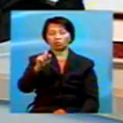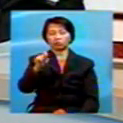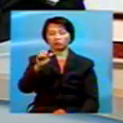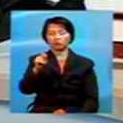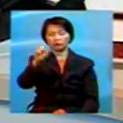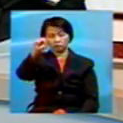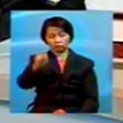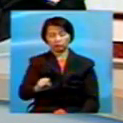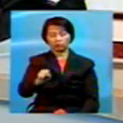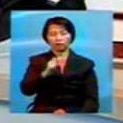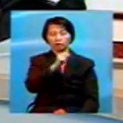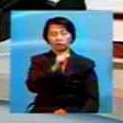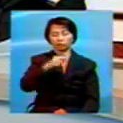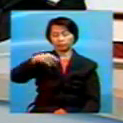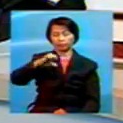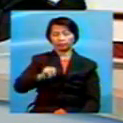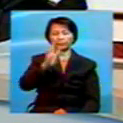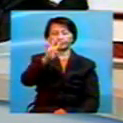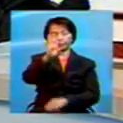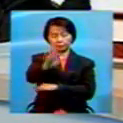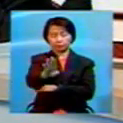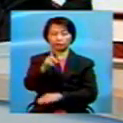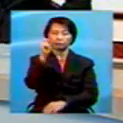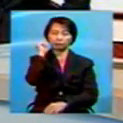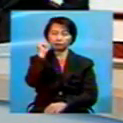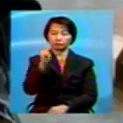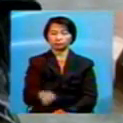selatan Tanjung Piai kira-kira 4 petang